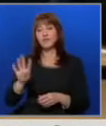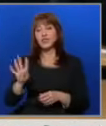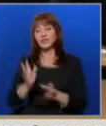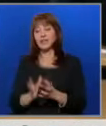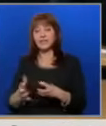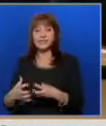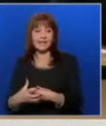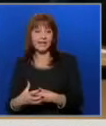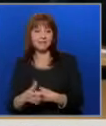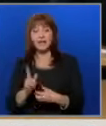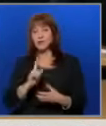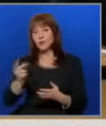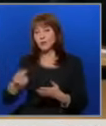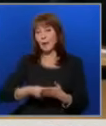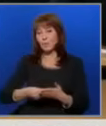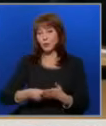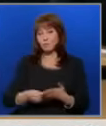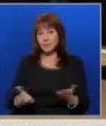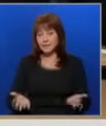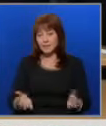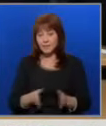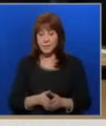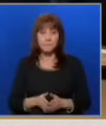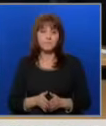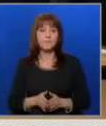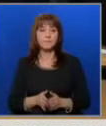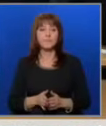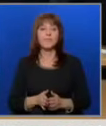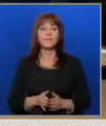четвърта, но не се е подписал в списъка. Самата бюлетина на...